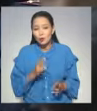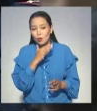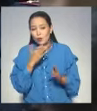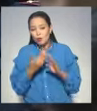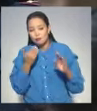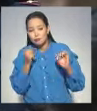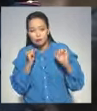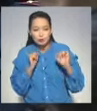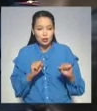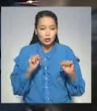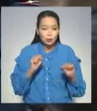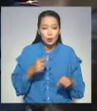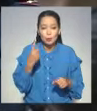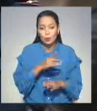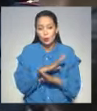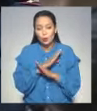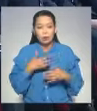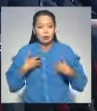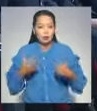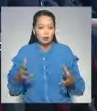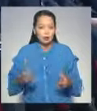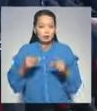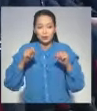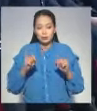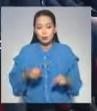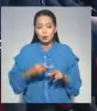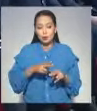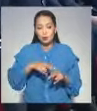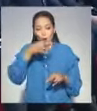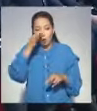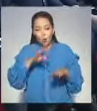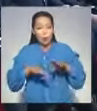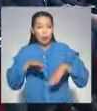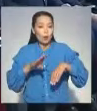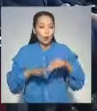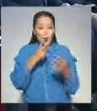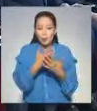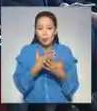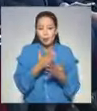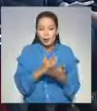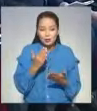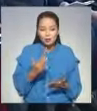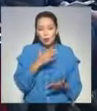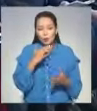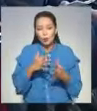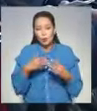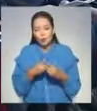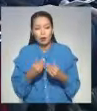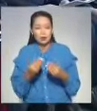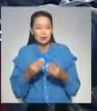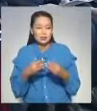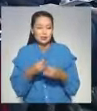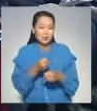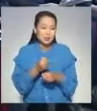алуға болар еді. Яғни біреудің өмірі мен денсаулығын сақтап қалар едік. Мұны тәжірибе көрсетті. Қоғам сіздерден отбасындағы тұрмыстық зорлық-зомбылыққа қарсы тиімді